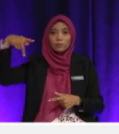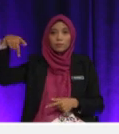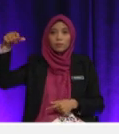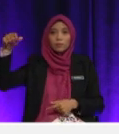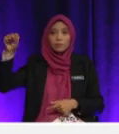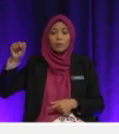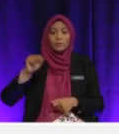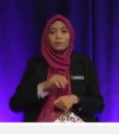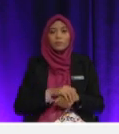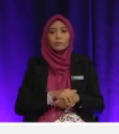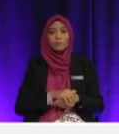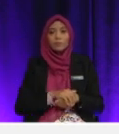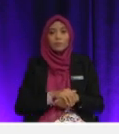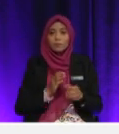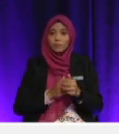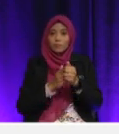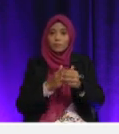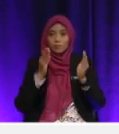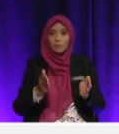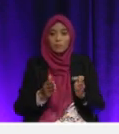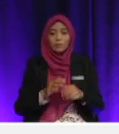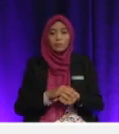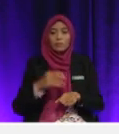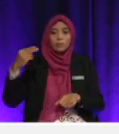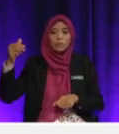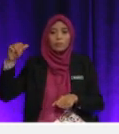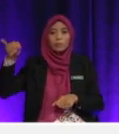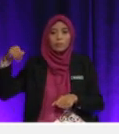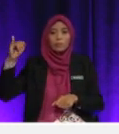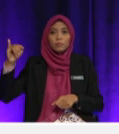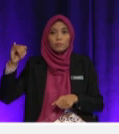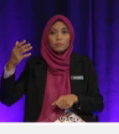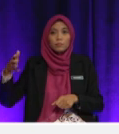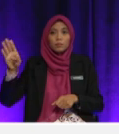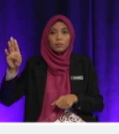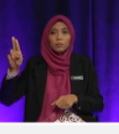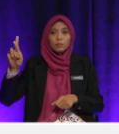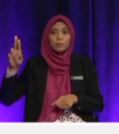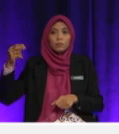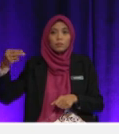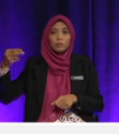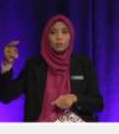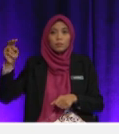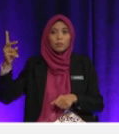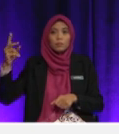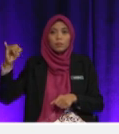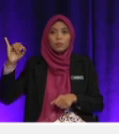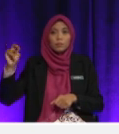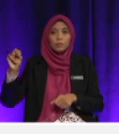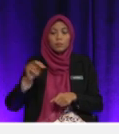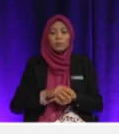1951 pemimpin Kyai Haji Ahmad Hasan dan dokter Helmi juga mau